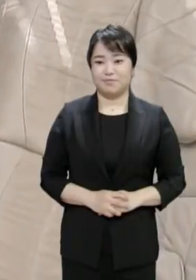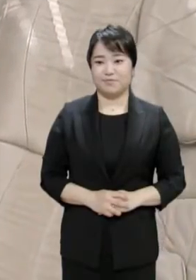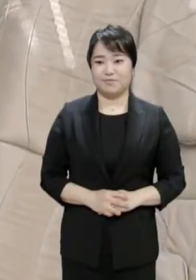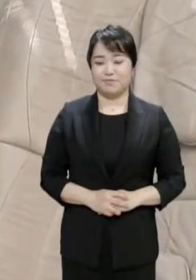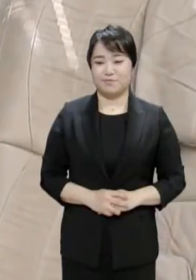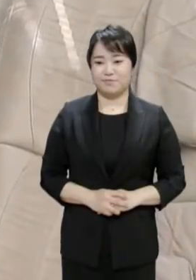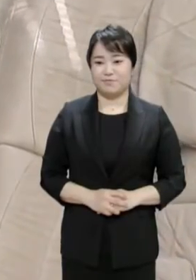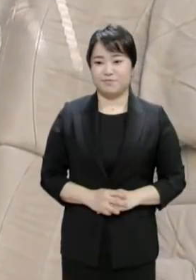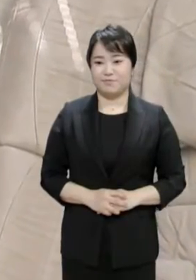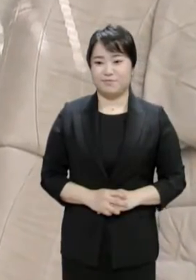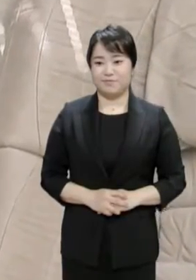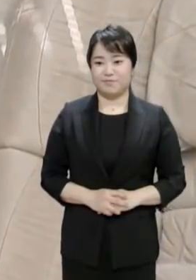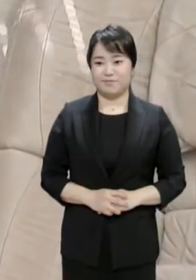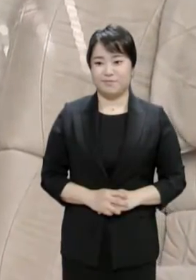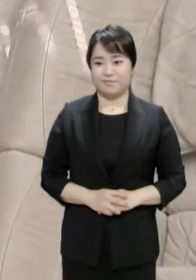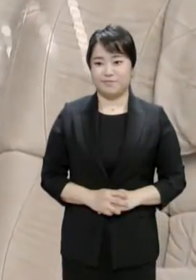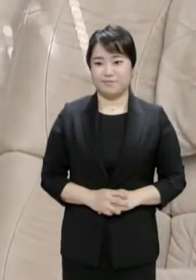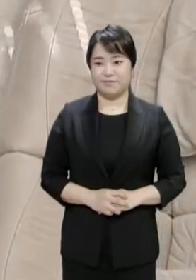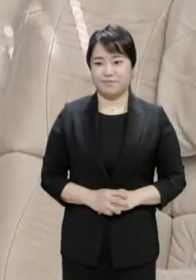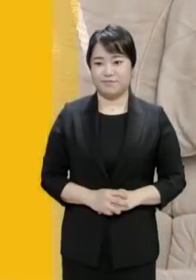다섯.